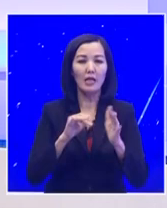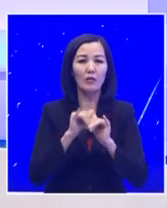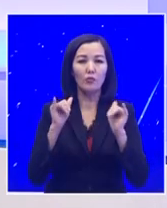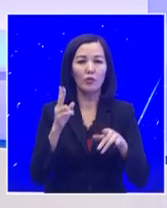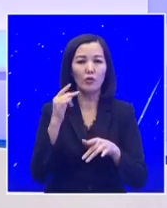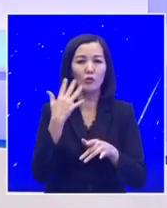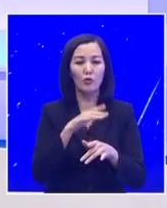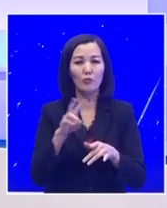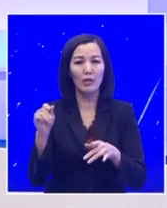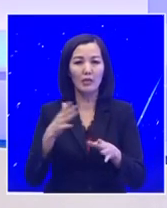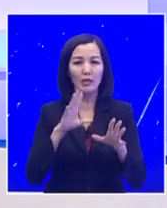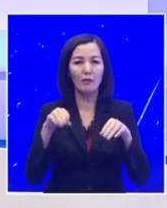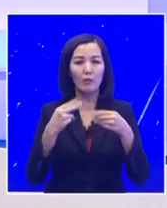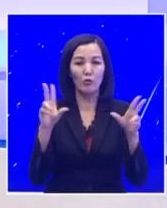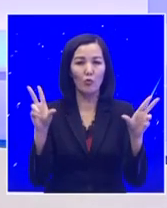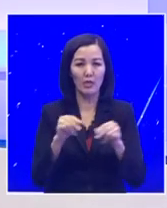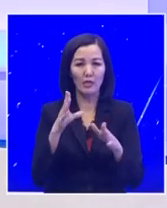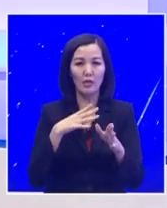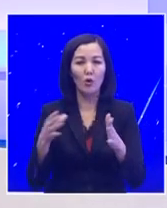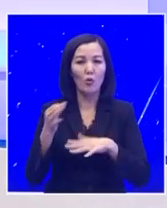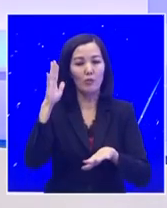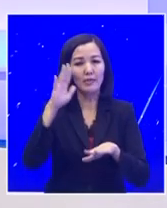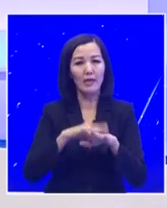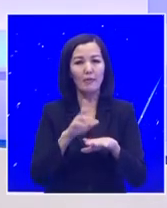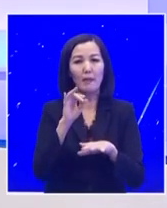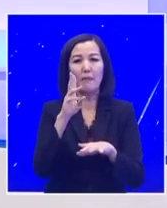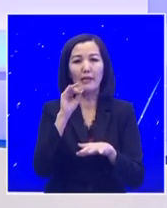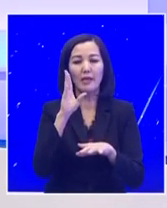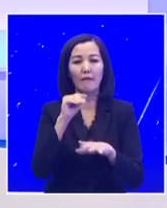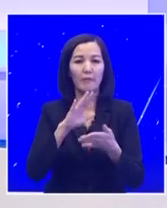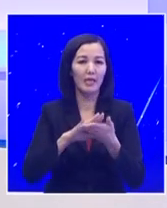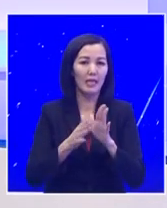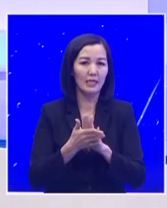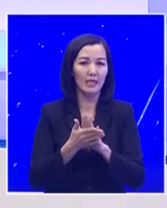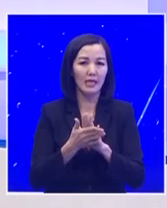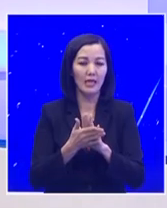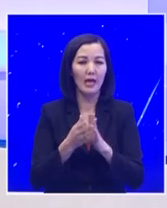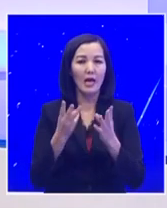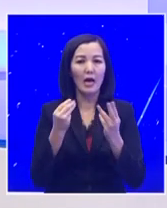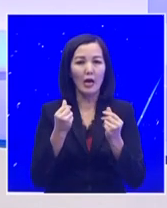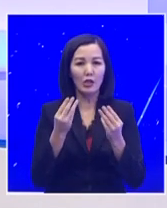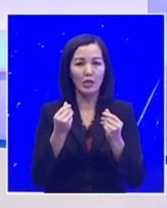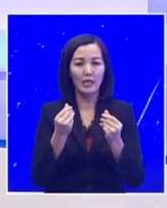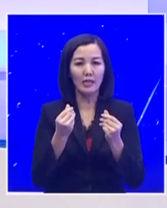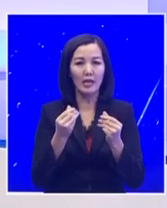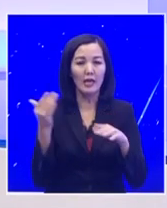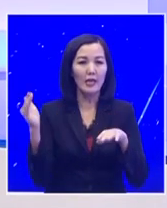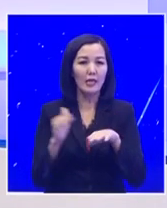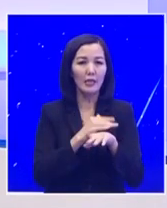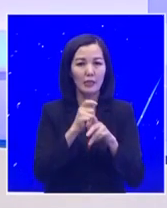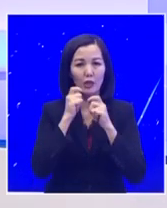250 миллион теңге беруге уәде еткен болатын. Облыс әкімі Амандық Баталовпен кеңесе келе, бұл соманы игі іске